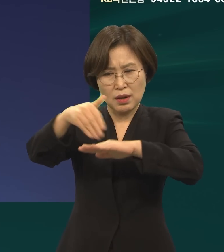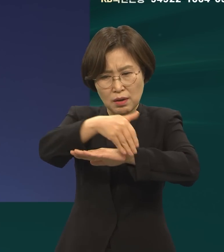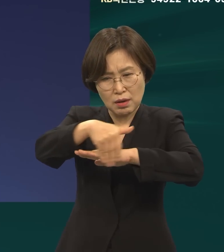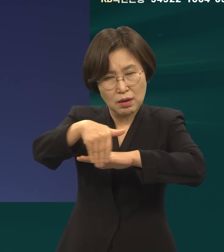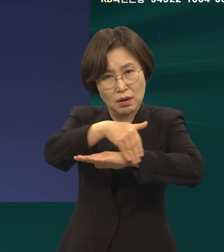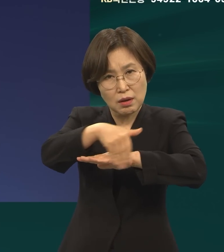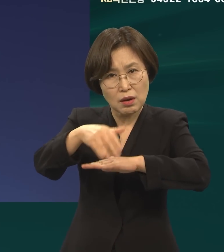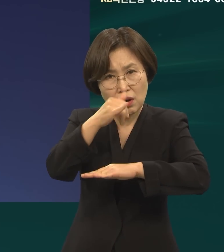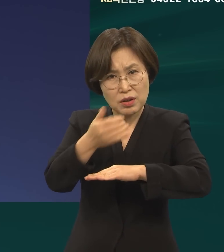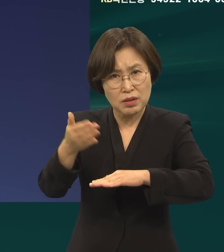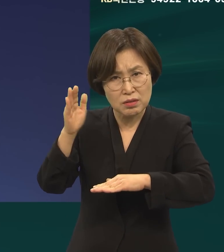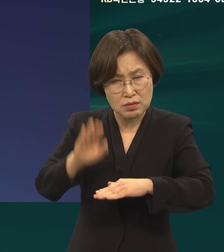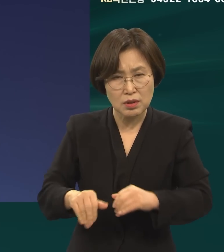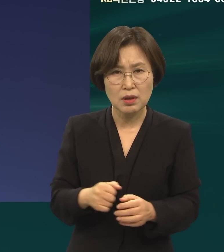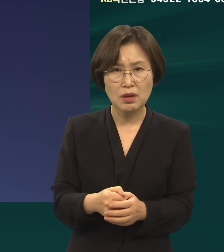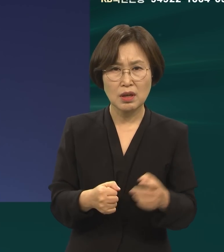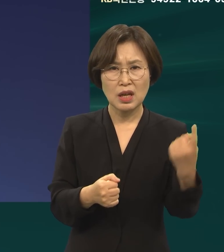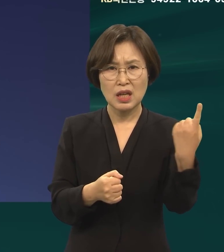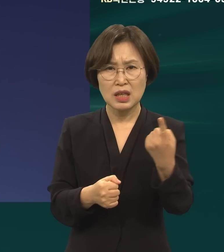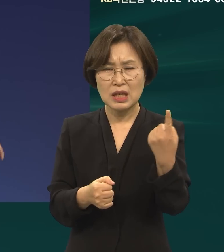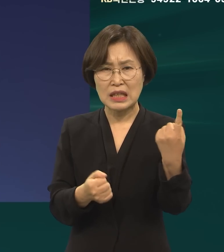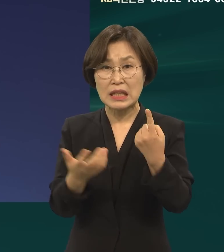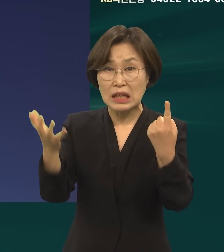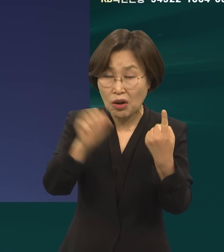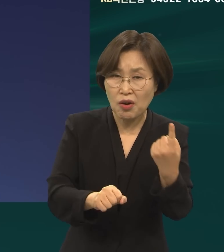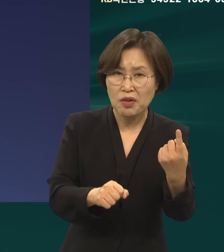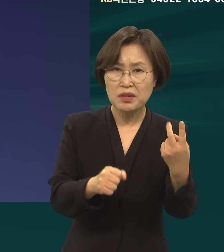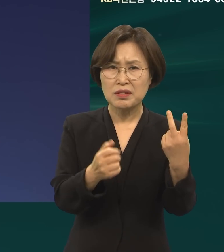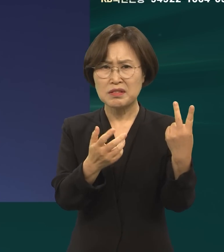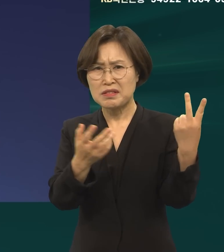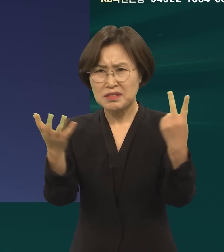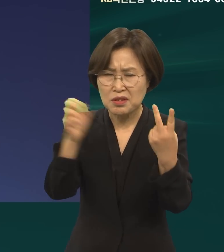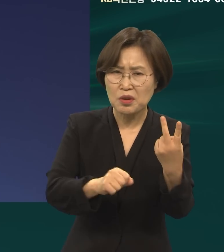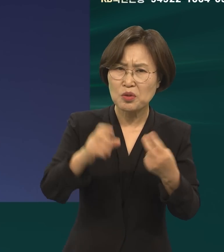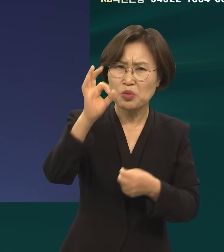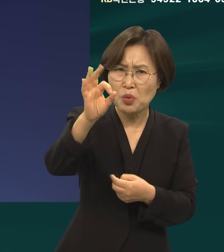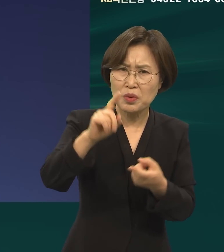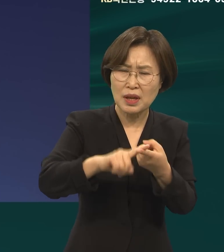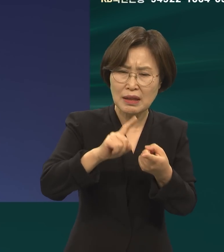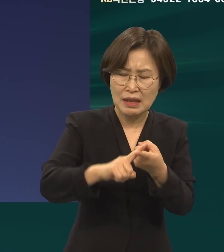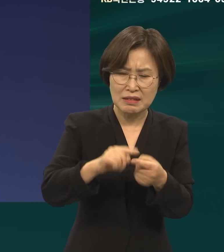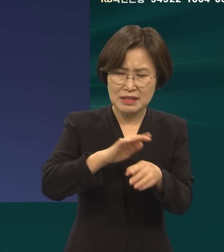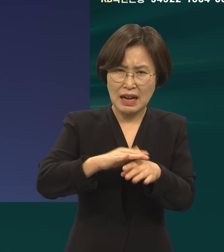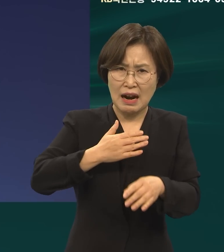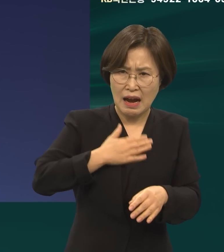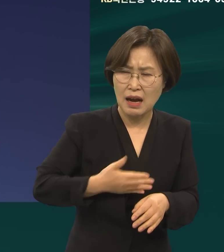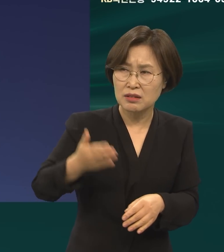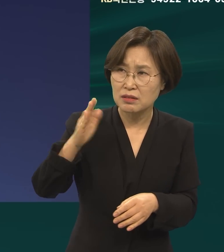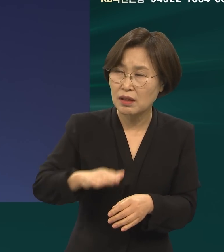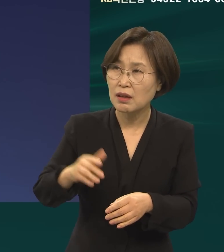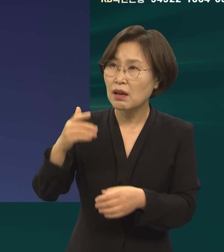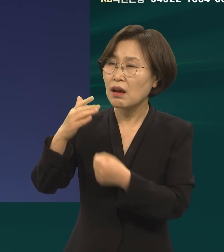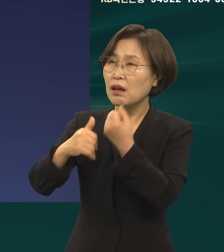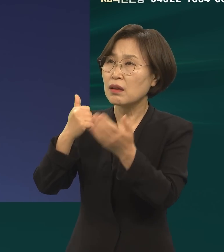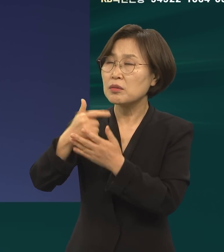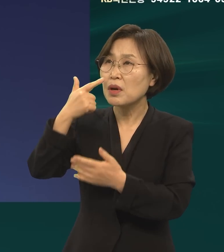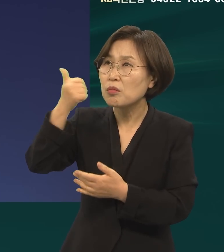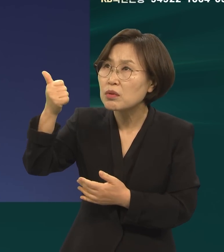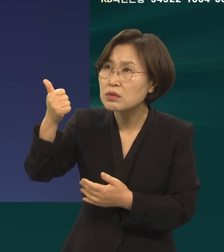다른 1억, 1,000만 원에는 모든 감각이 살아있는데 하나님 아버지의 이름을 불러도 아무런 감동이